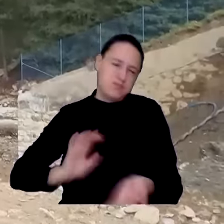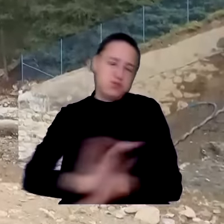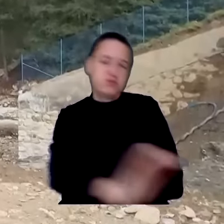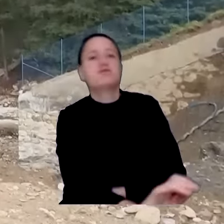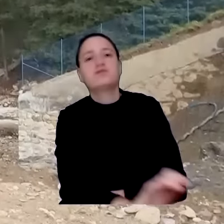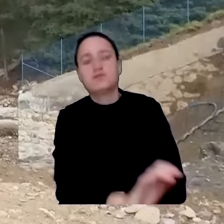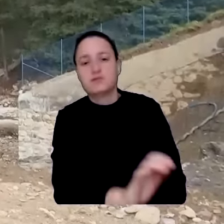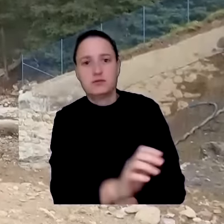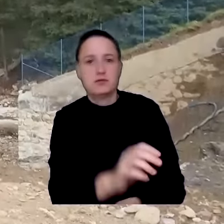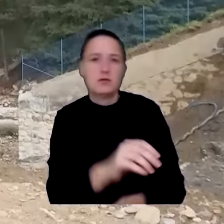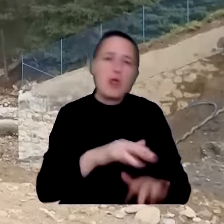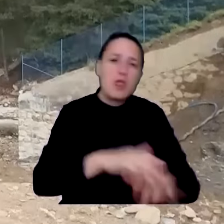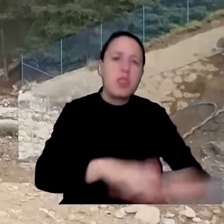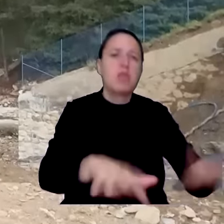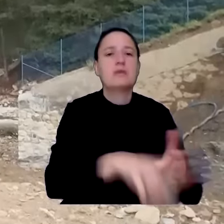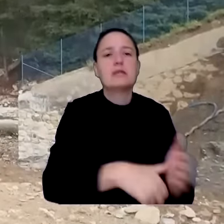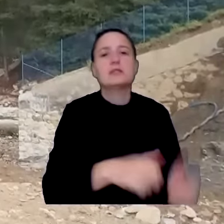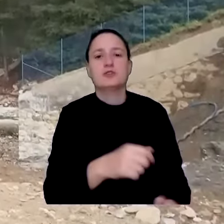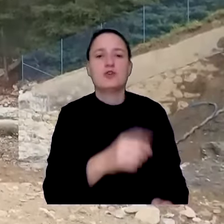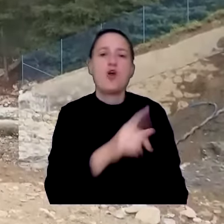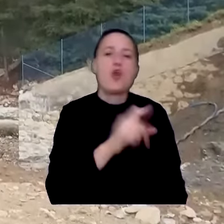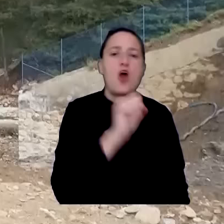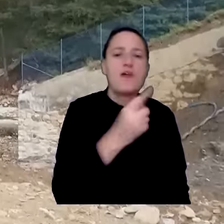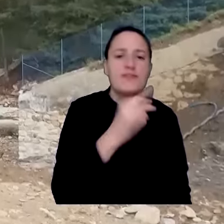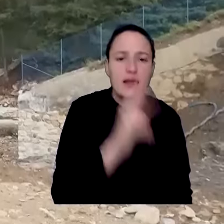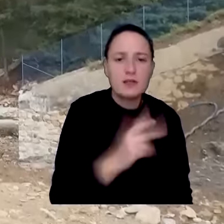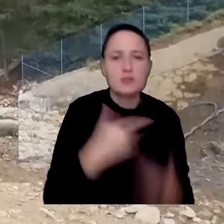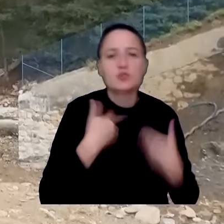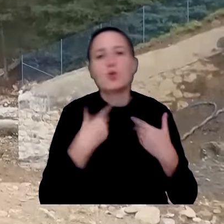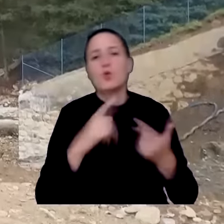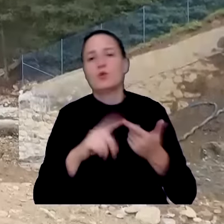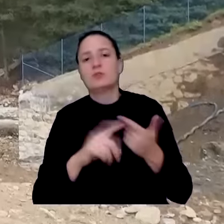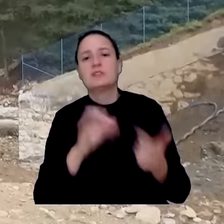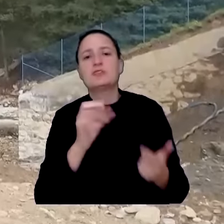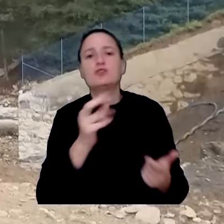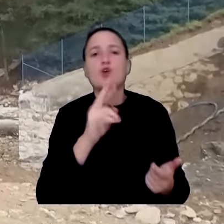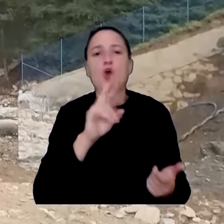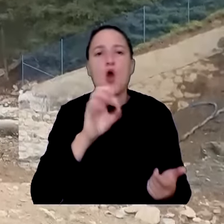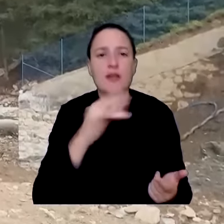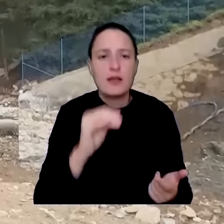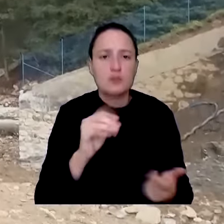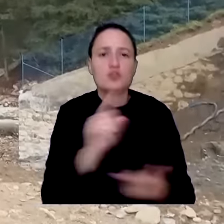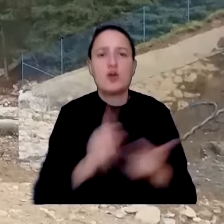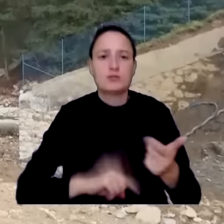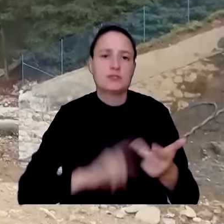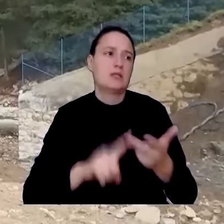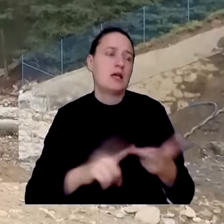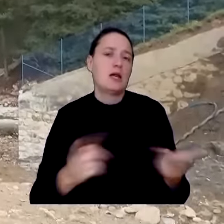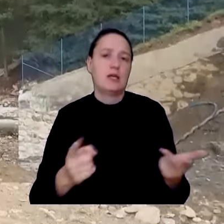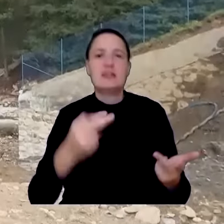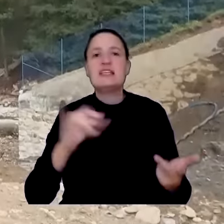na inne miejscowości, na Lądek, Zrój, dalej do Nysy, więc widzimy, z jak potężną siłą mieliśmy do